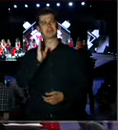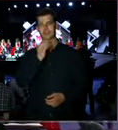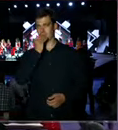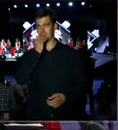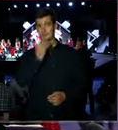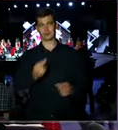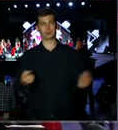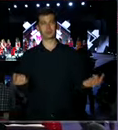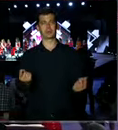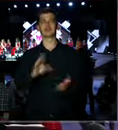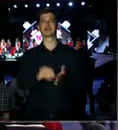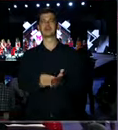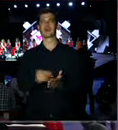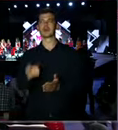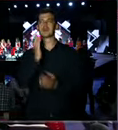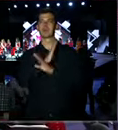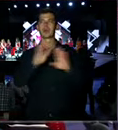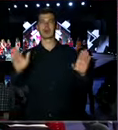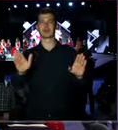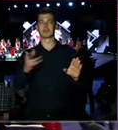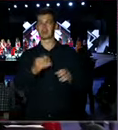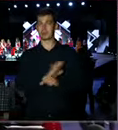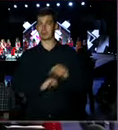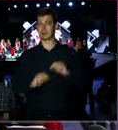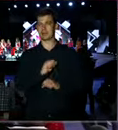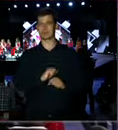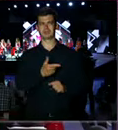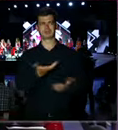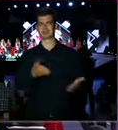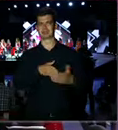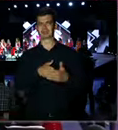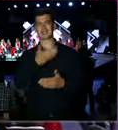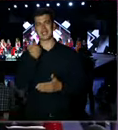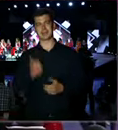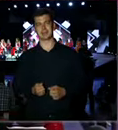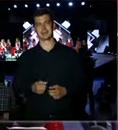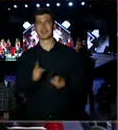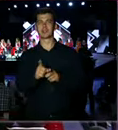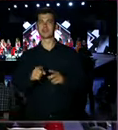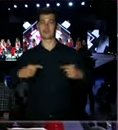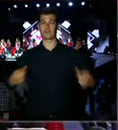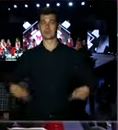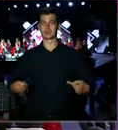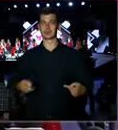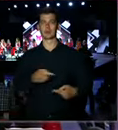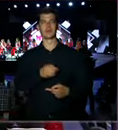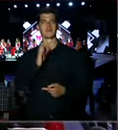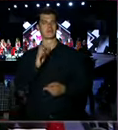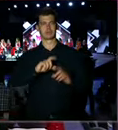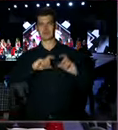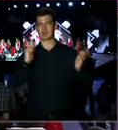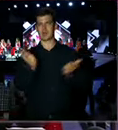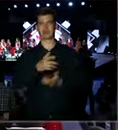świetnym takim przykładem pokazania, że niepełnosprawność nie jest ograniczeniem, a kobiety poruszające się na wózku na całym